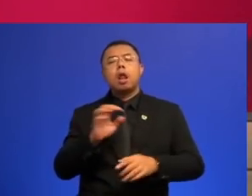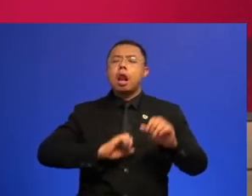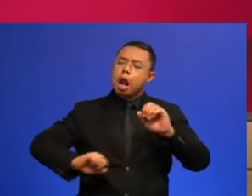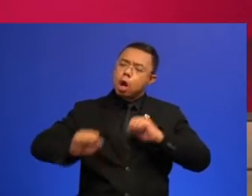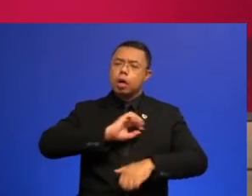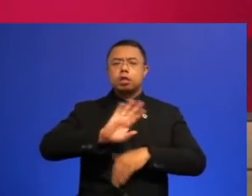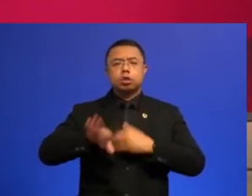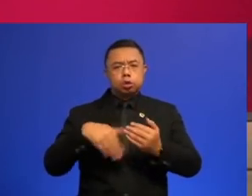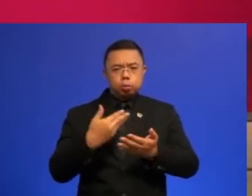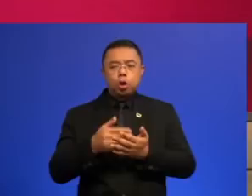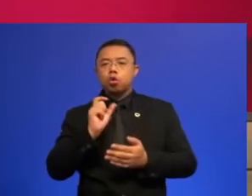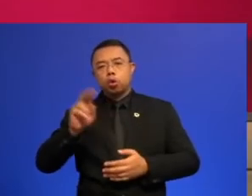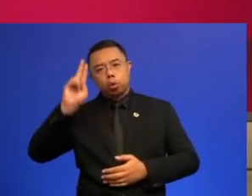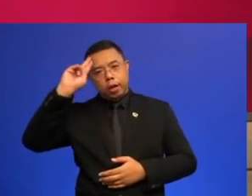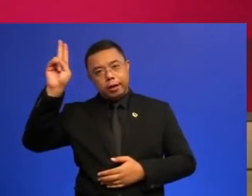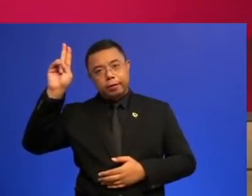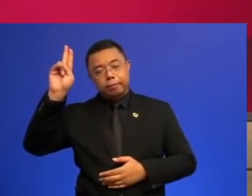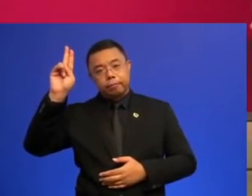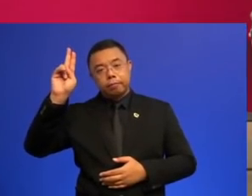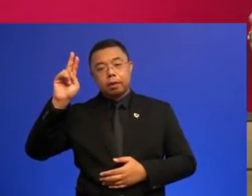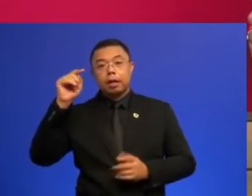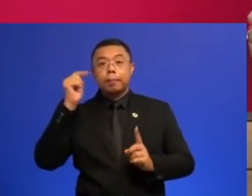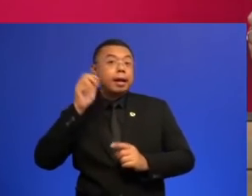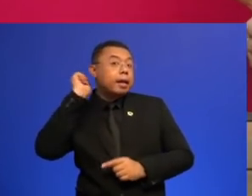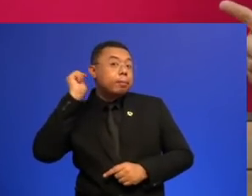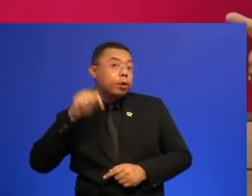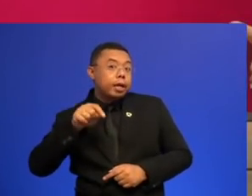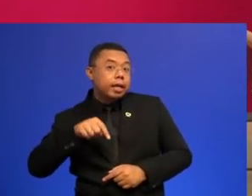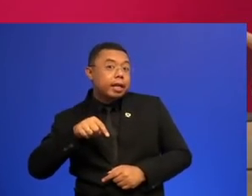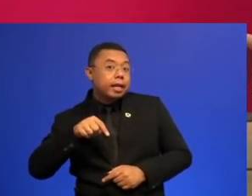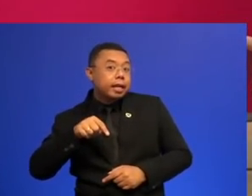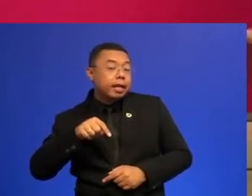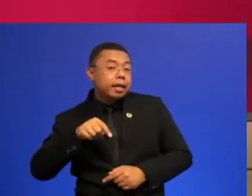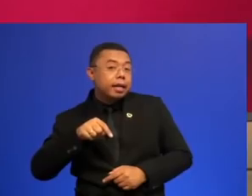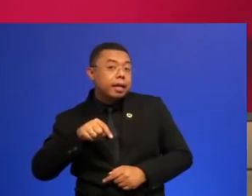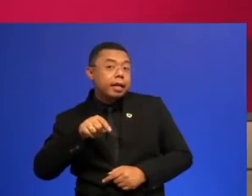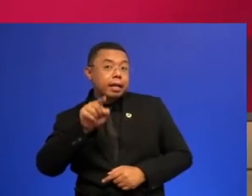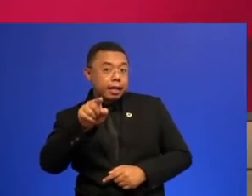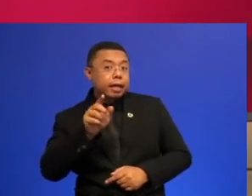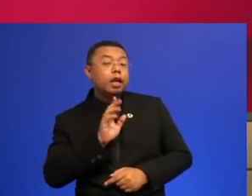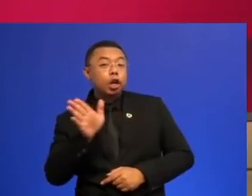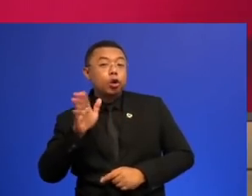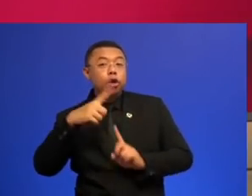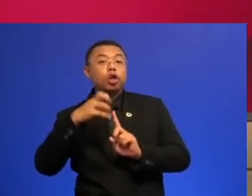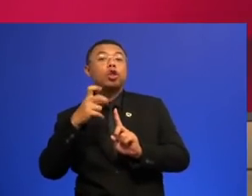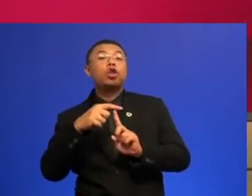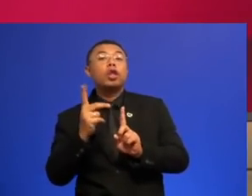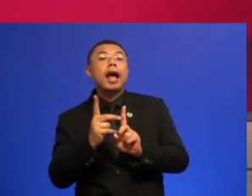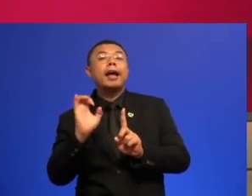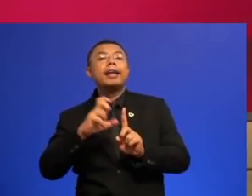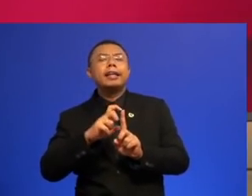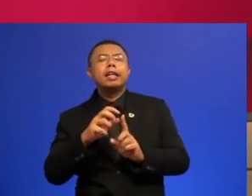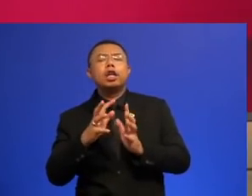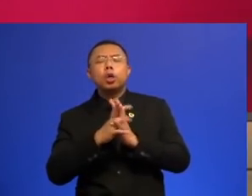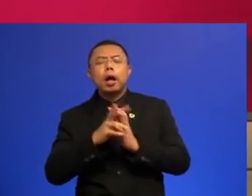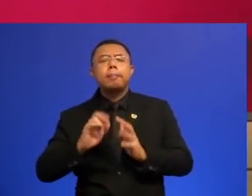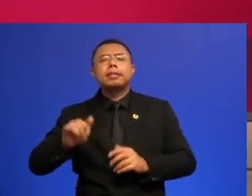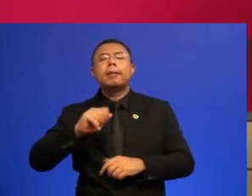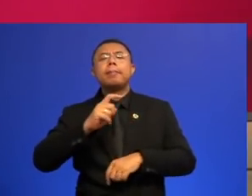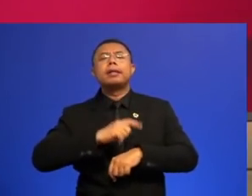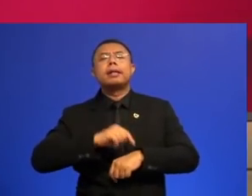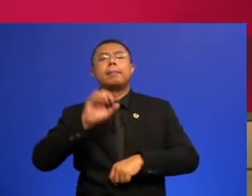lakukan semua untuk Tuhan. Kepada ibu ini, ibu ya, ya. Ikuti aja Truth ID doa bersama saya setiap